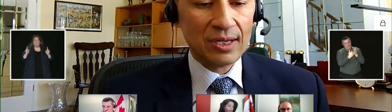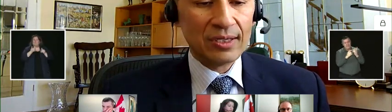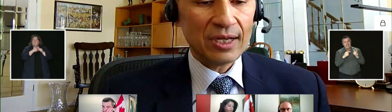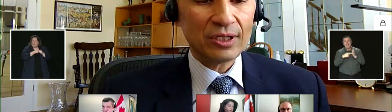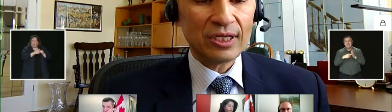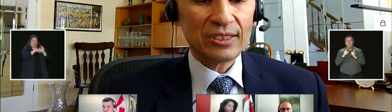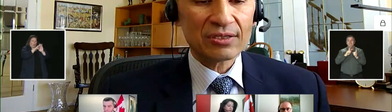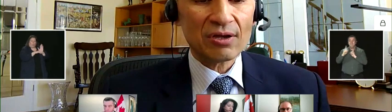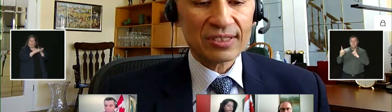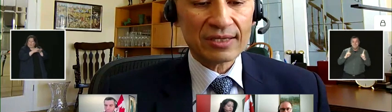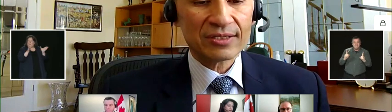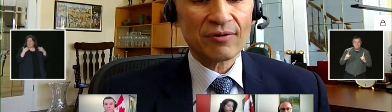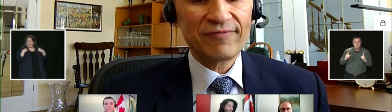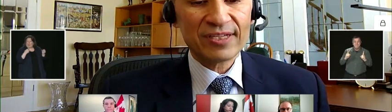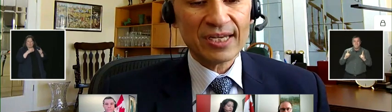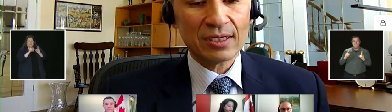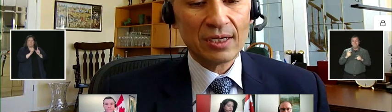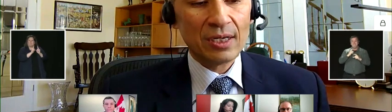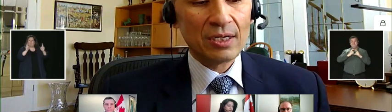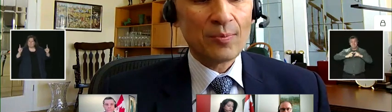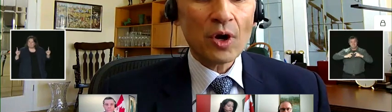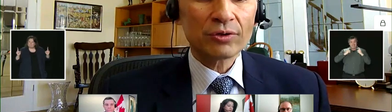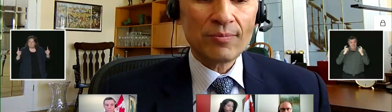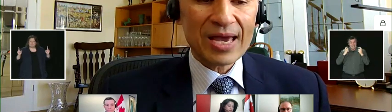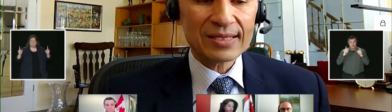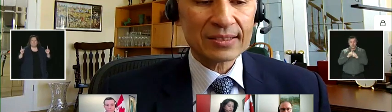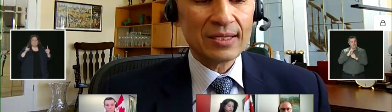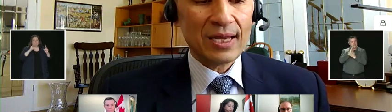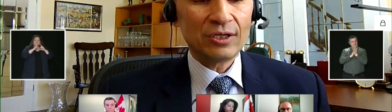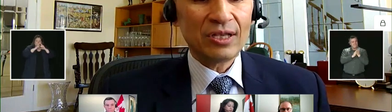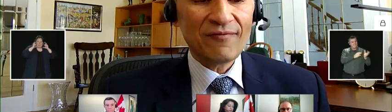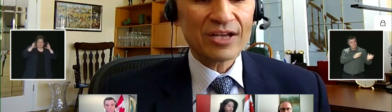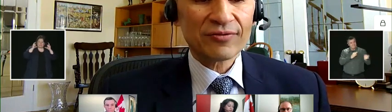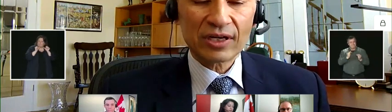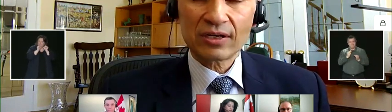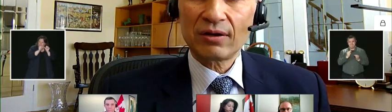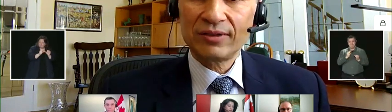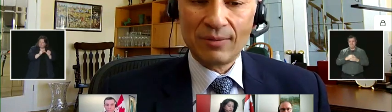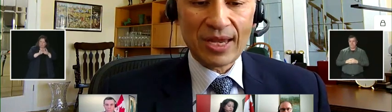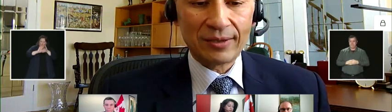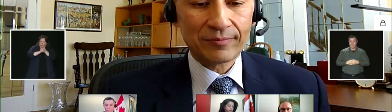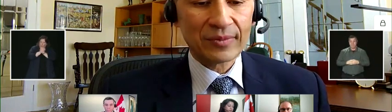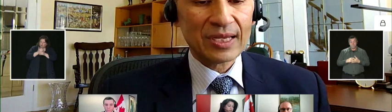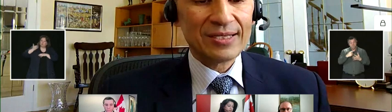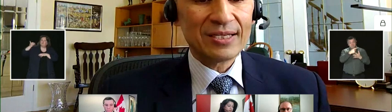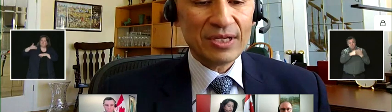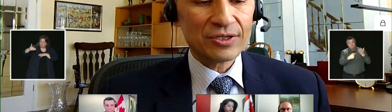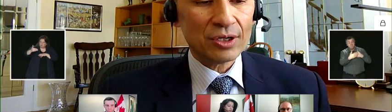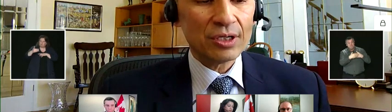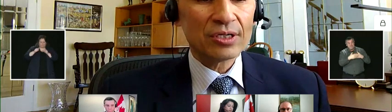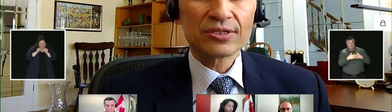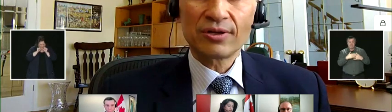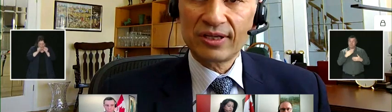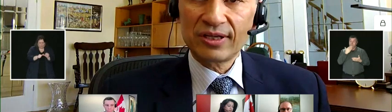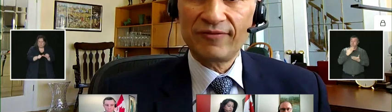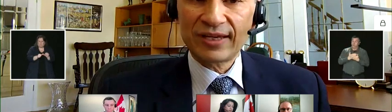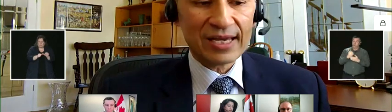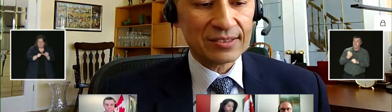sanitaires telles que la distanciation physique, le port de masque et le lavage fréquent des mains. Ces